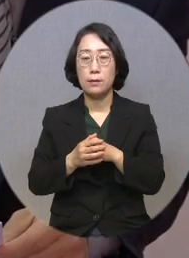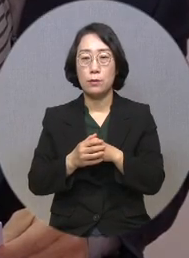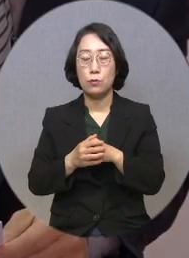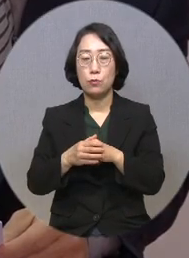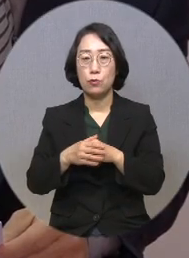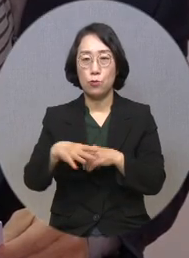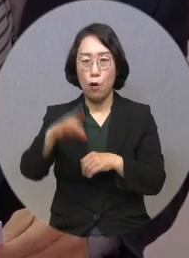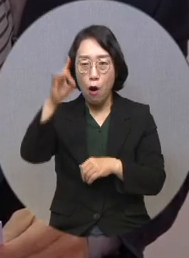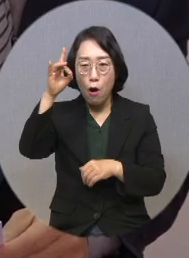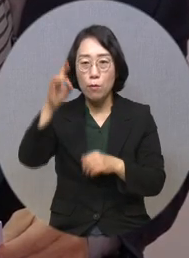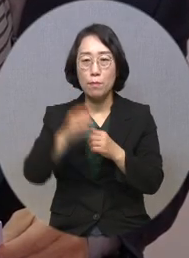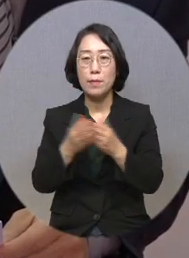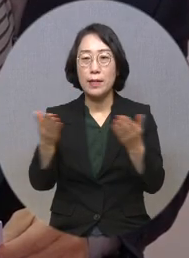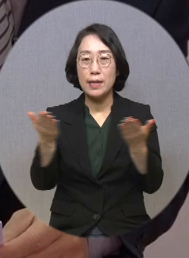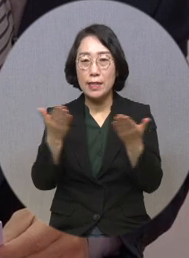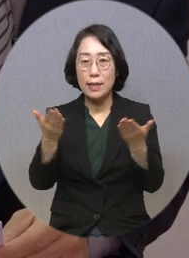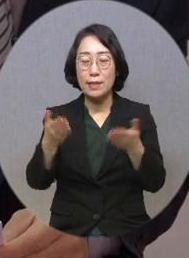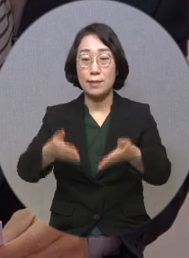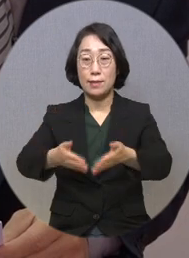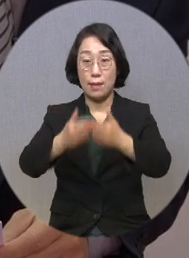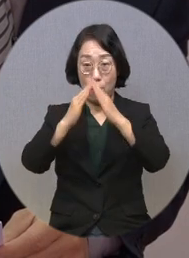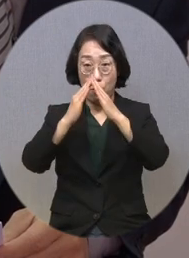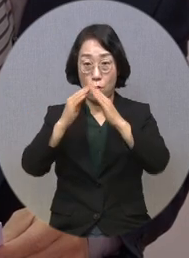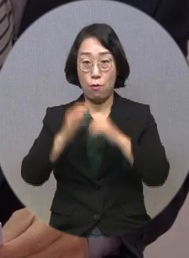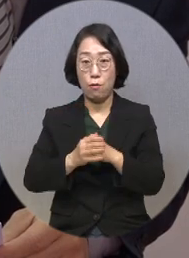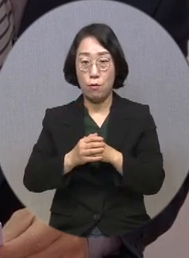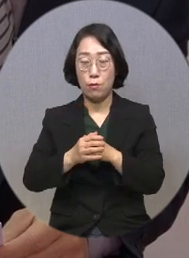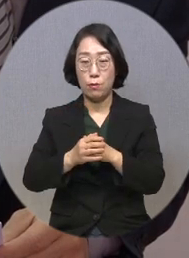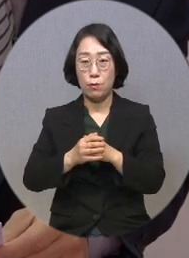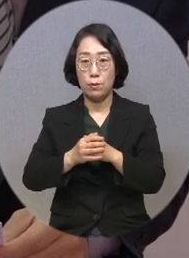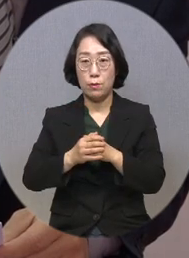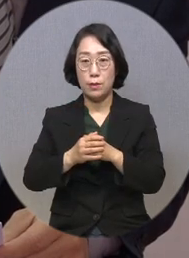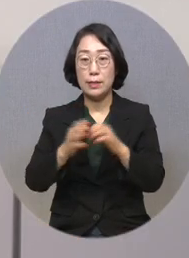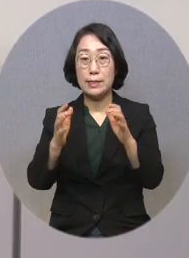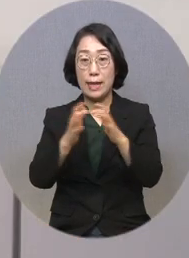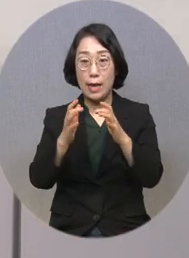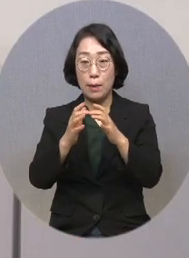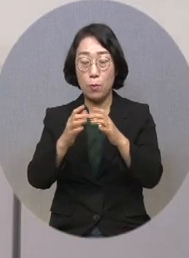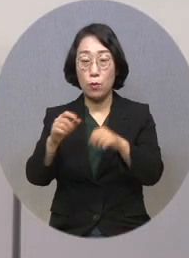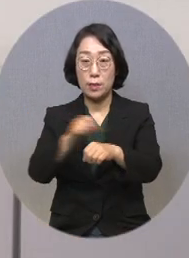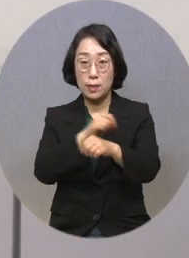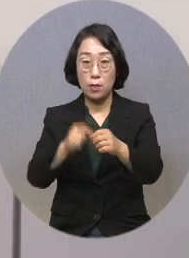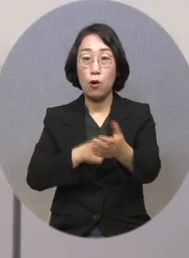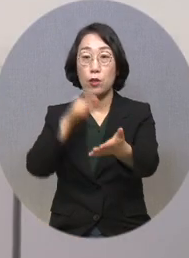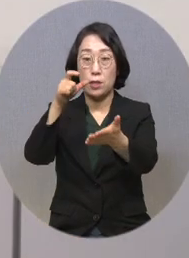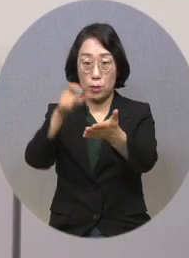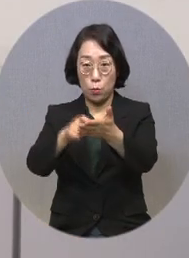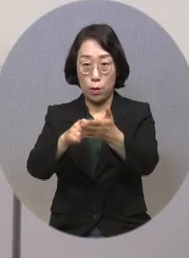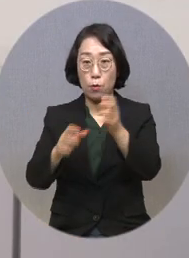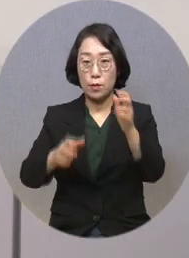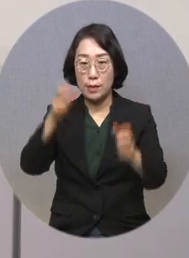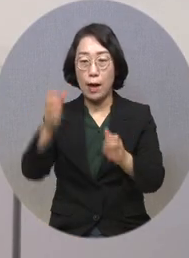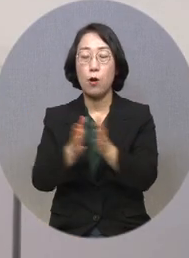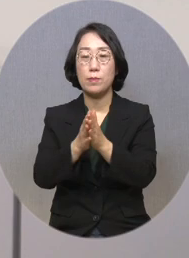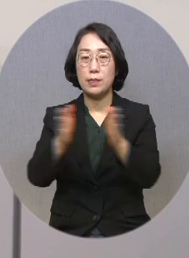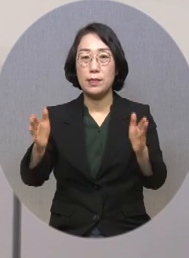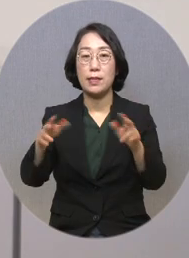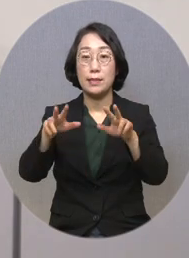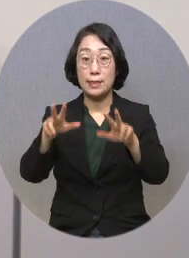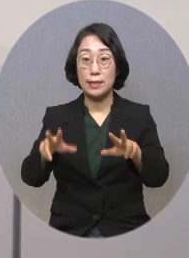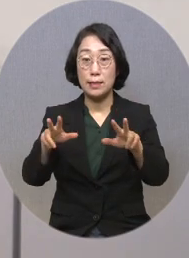우리나라 최초로 사이버 교육 솔루션을 특허 등록하고 사업을 시작했습니다.